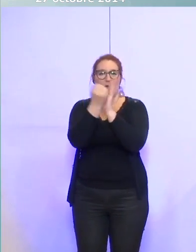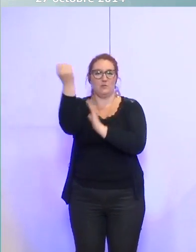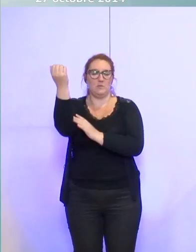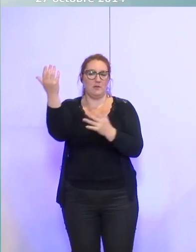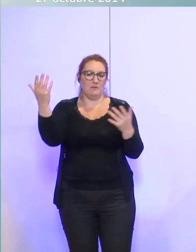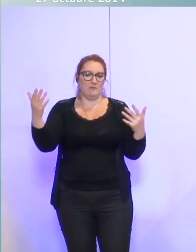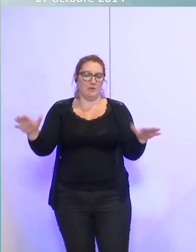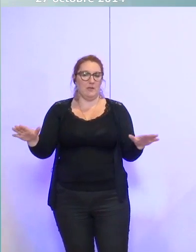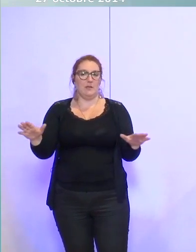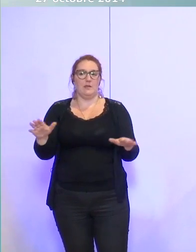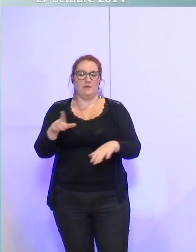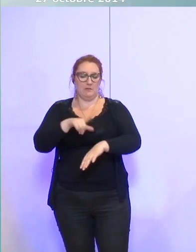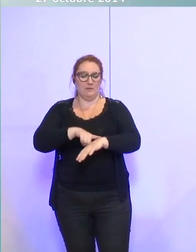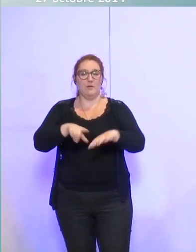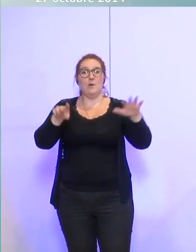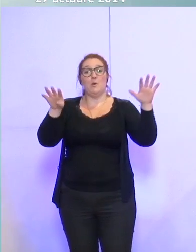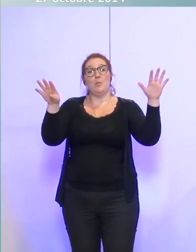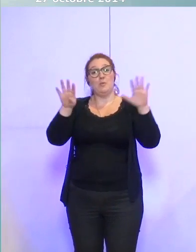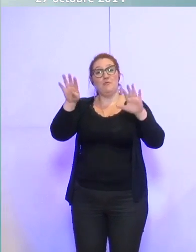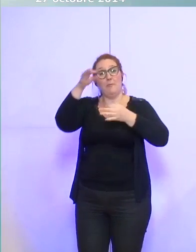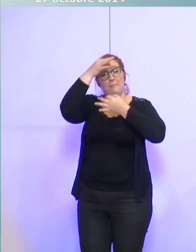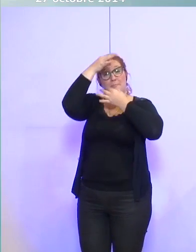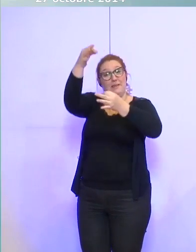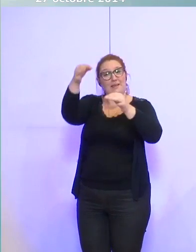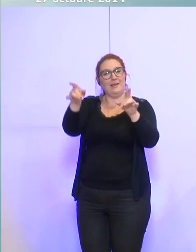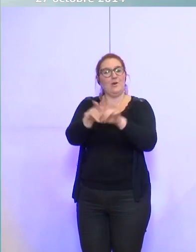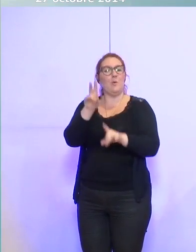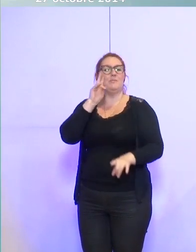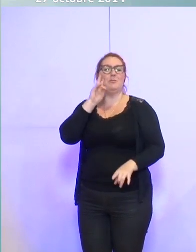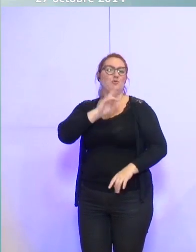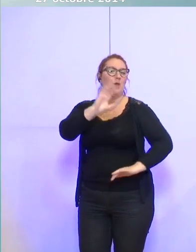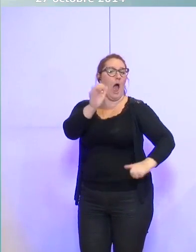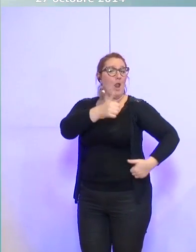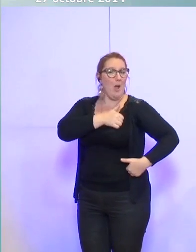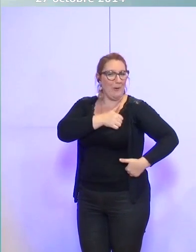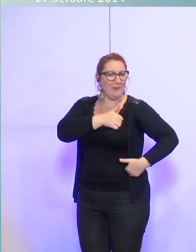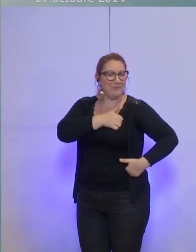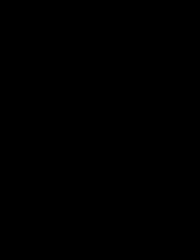Et 21h00, comme à notre habitude, nous sommes exactement à l'heure. Et donc, c'est la pause repas.